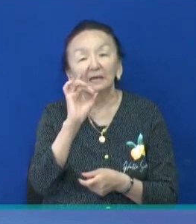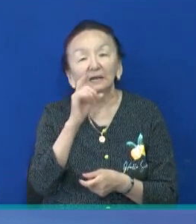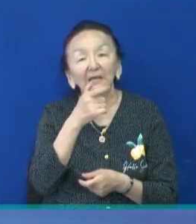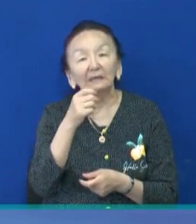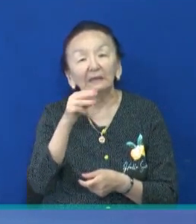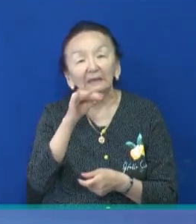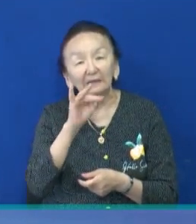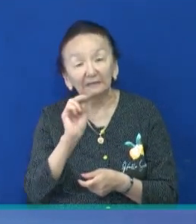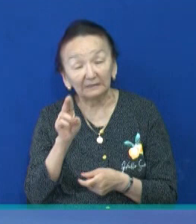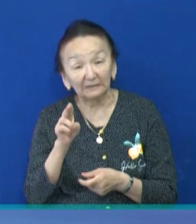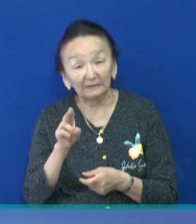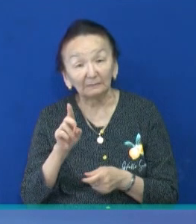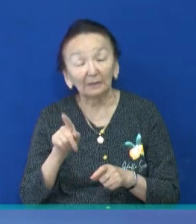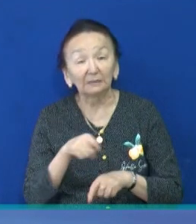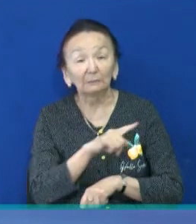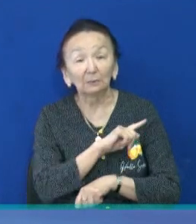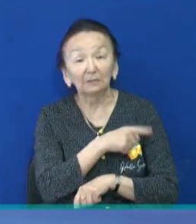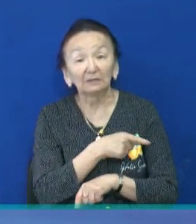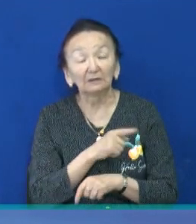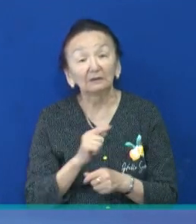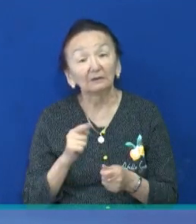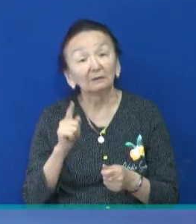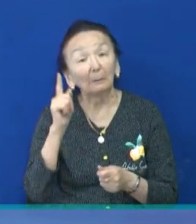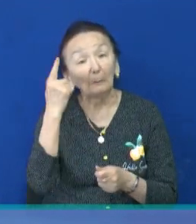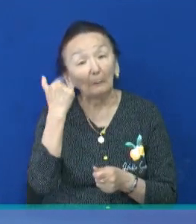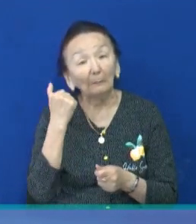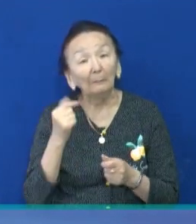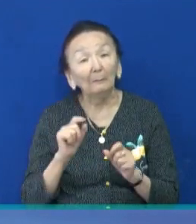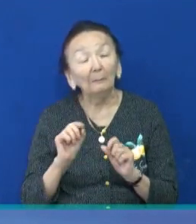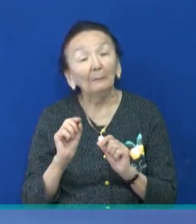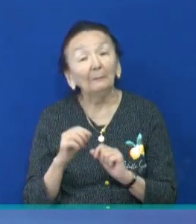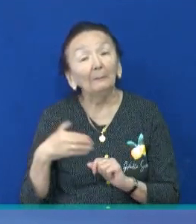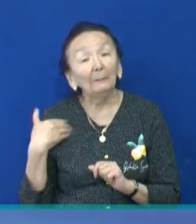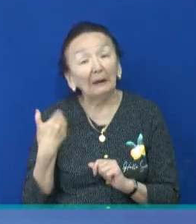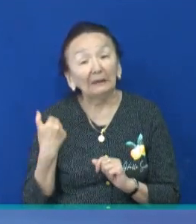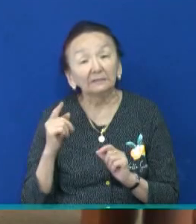қуатыңызды арттырып, күш береме пайдасы мен зияны қандай толығырақ келесі сюжетте.